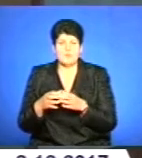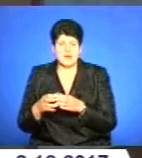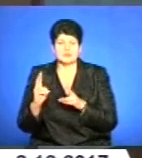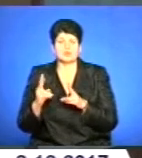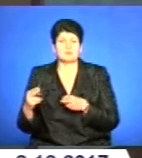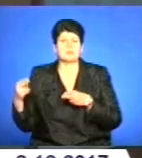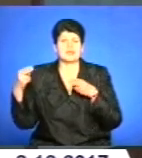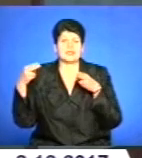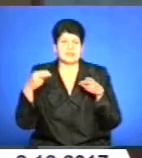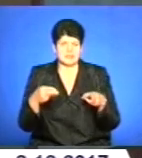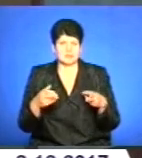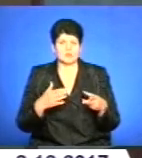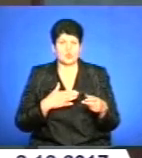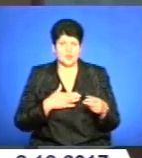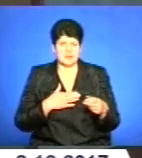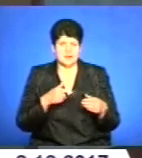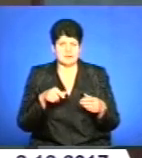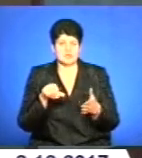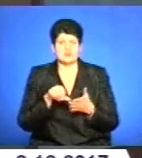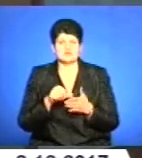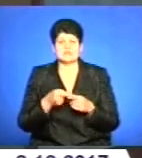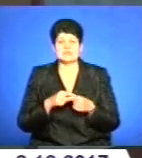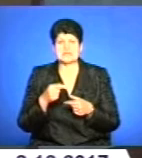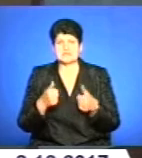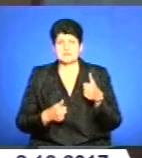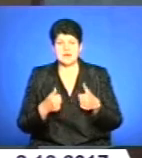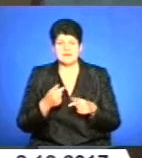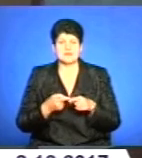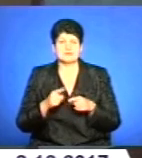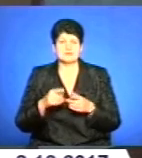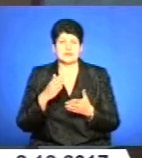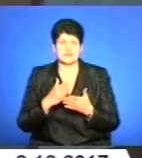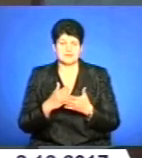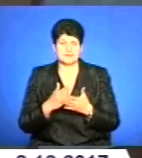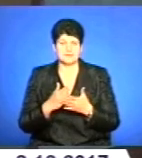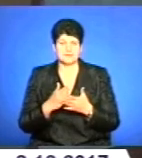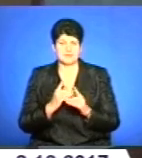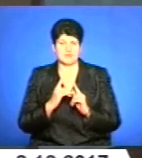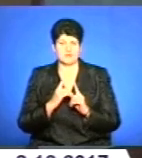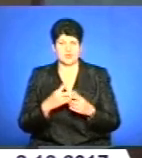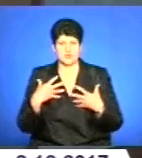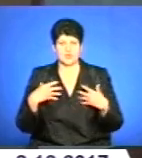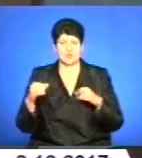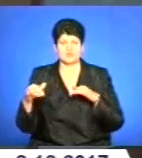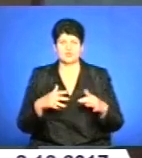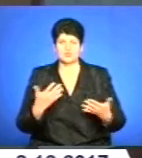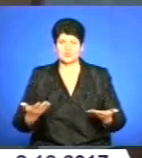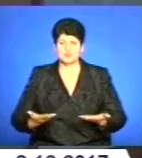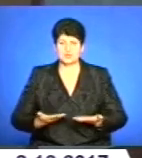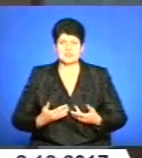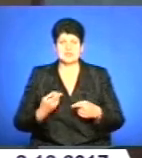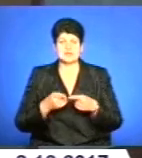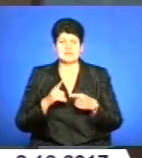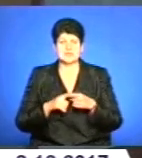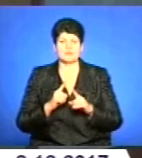приїхали до нас для участі в цих змаганнях, це є провідники здорового способу життя, це є